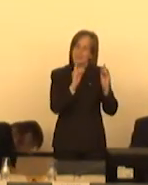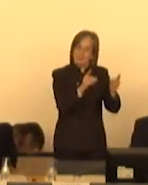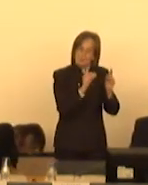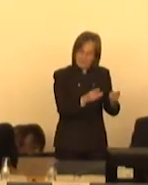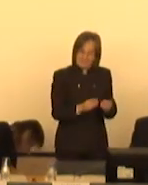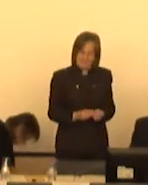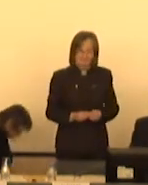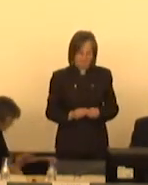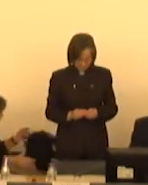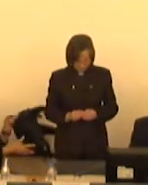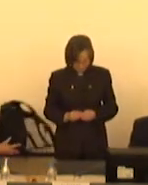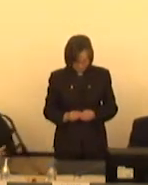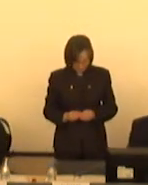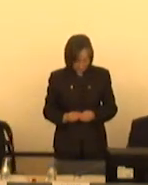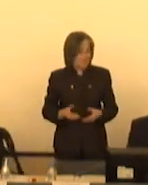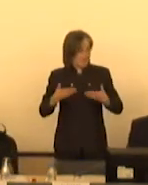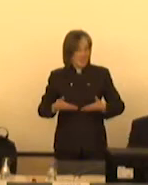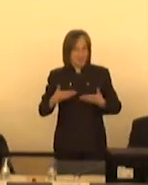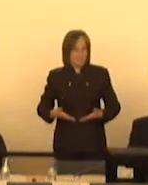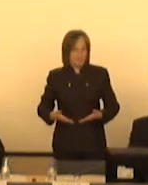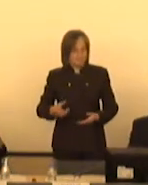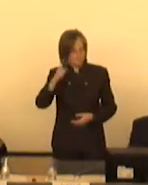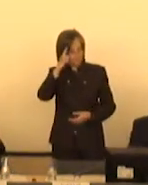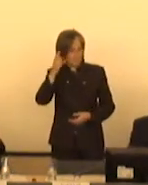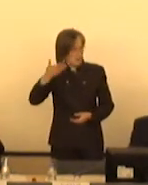de l'àmbit de docència.